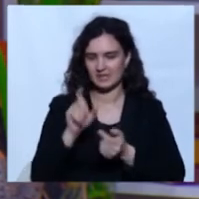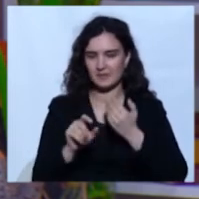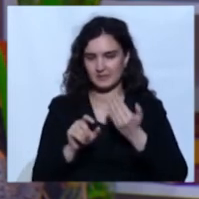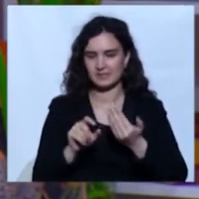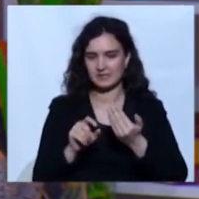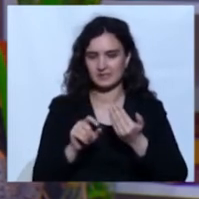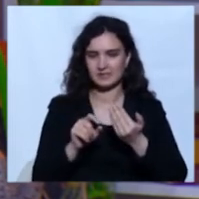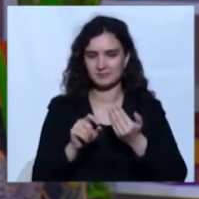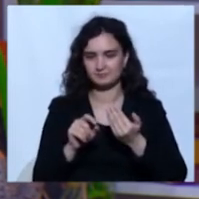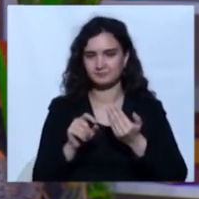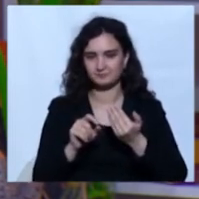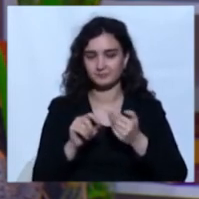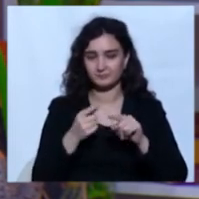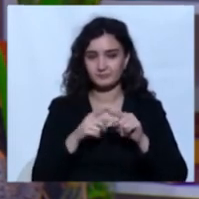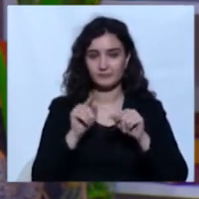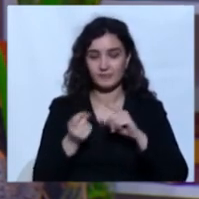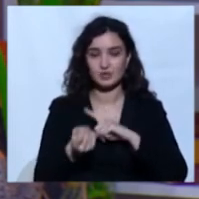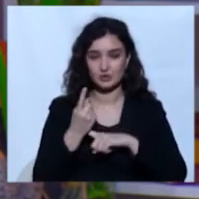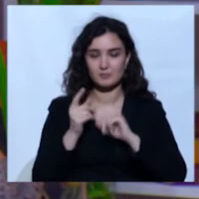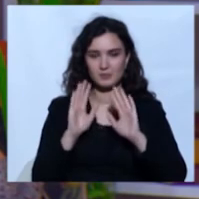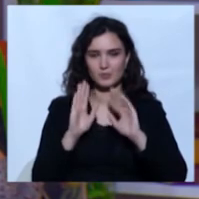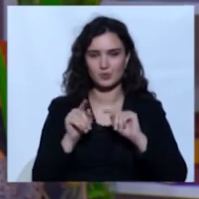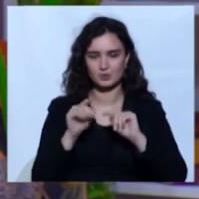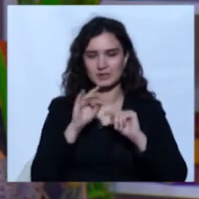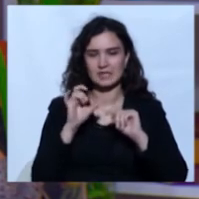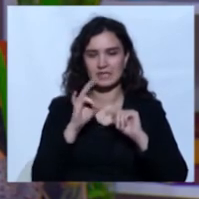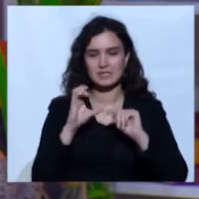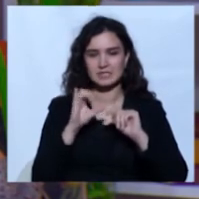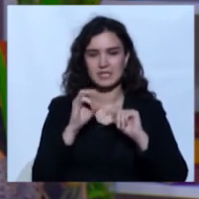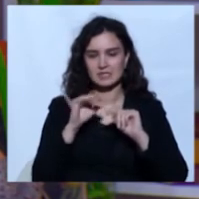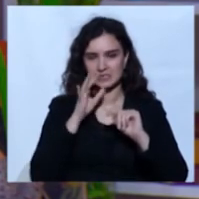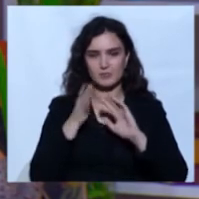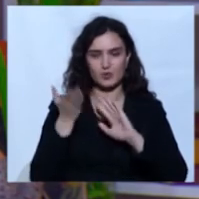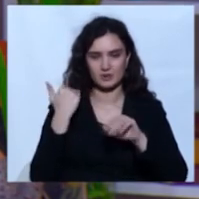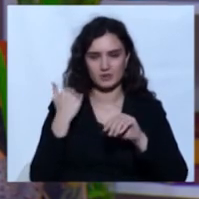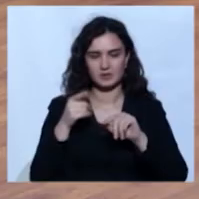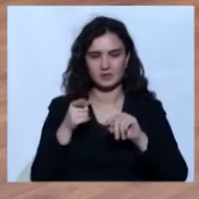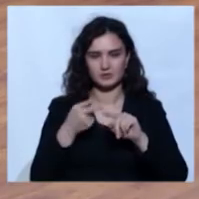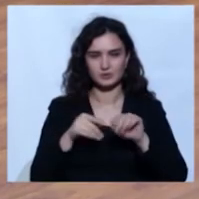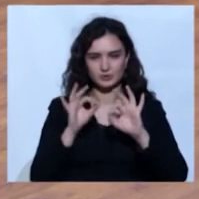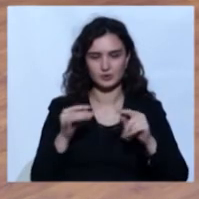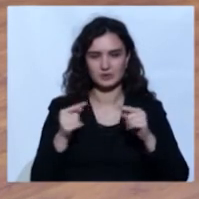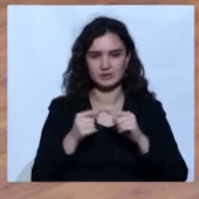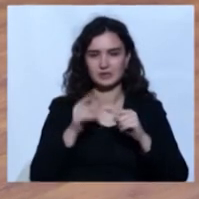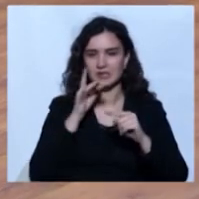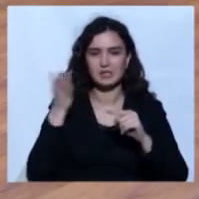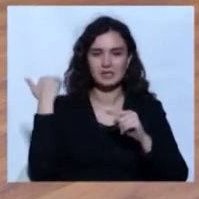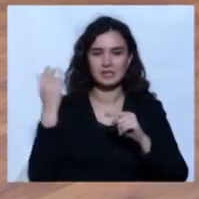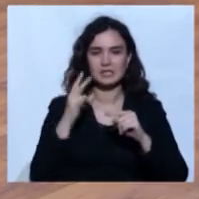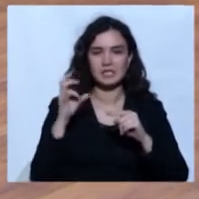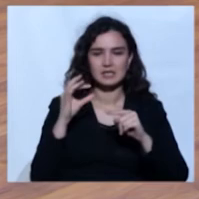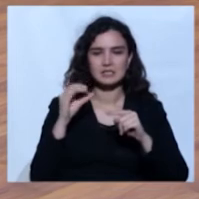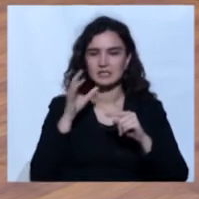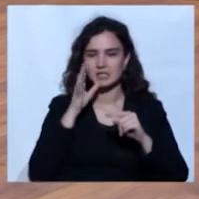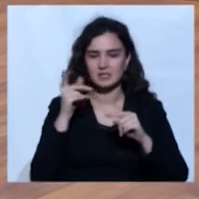ადამიანის მხედველობაზე. ოღონდ ეს ჩდება მხოლოდ რენესანსის ეპოქიდან, ვინაიდან სწორედ რენესანსის ეპოქაში